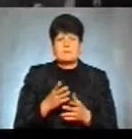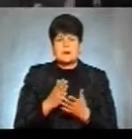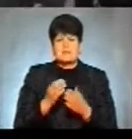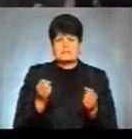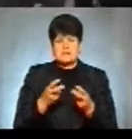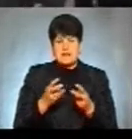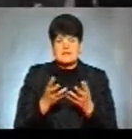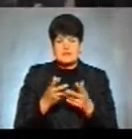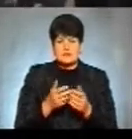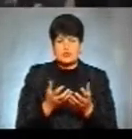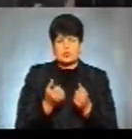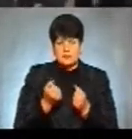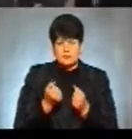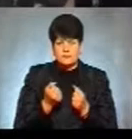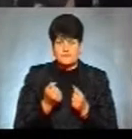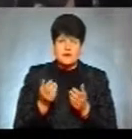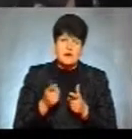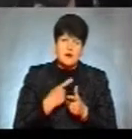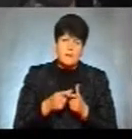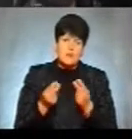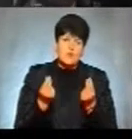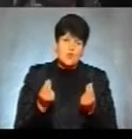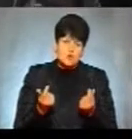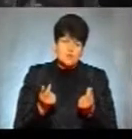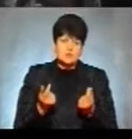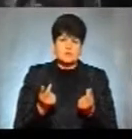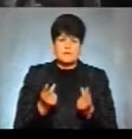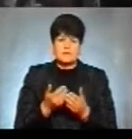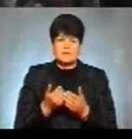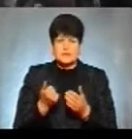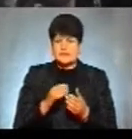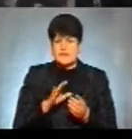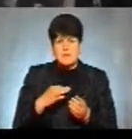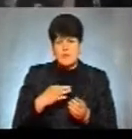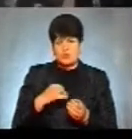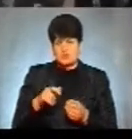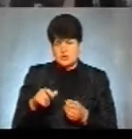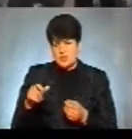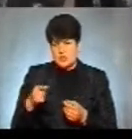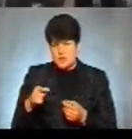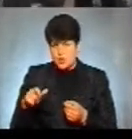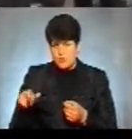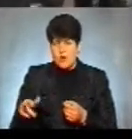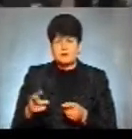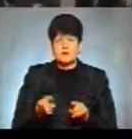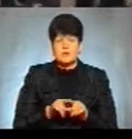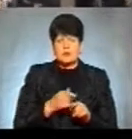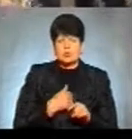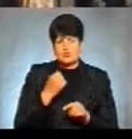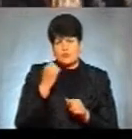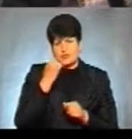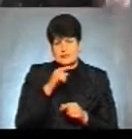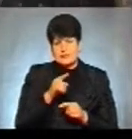рахунок, на який отримують або грошові кошти від небайдужих тернополян. Також хочу подякувати тим підприємцям,